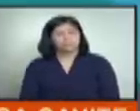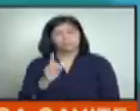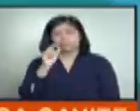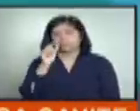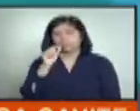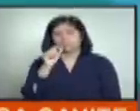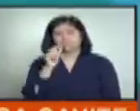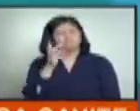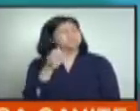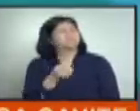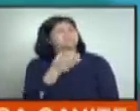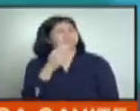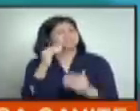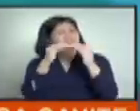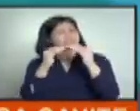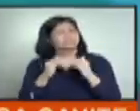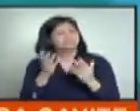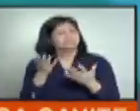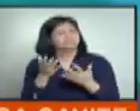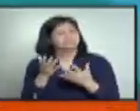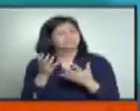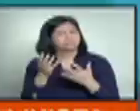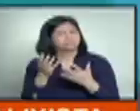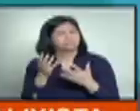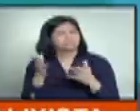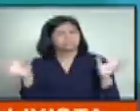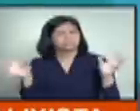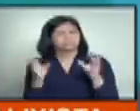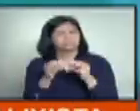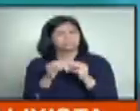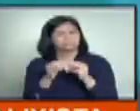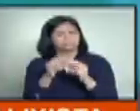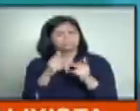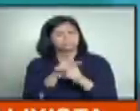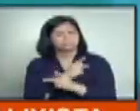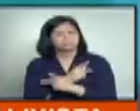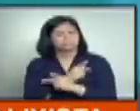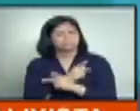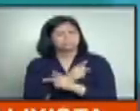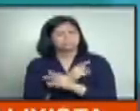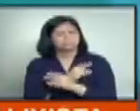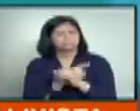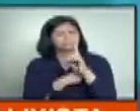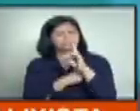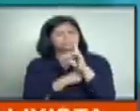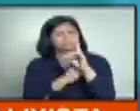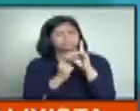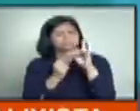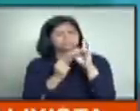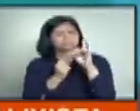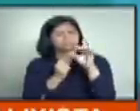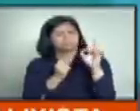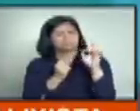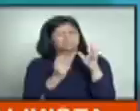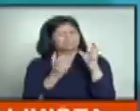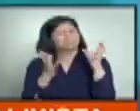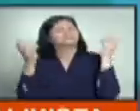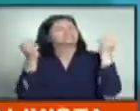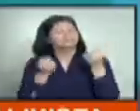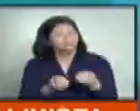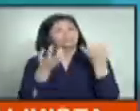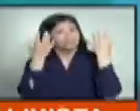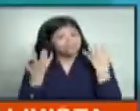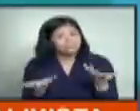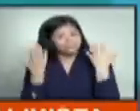meters. Magkano pong equals noon? Ang 20 linear meters times 1.8 per linear meters. Magkano po